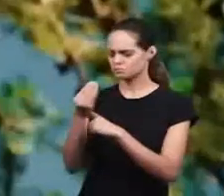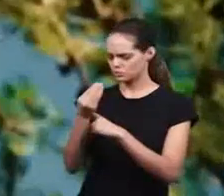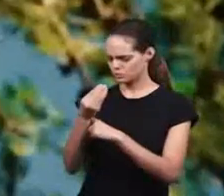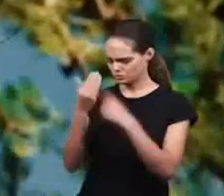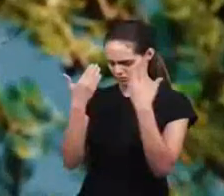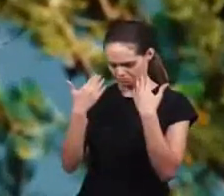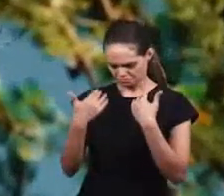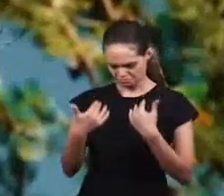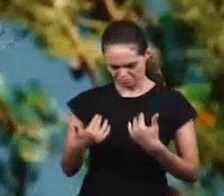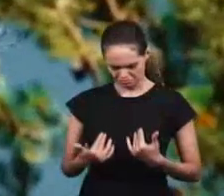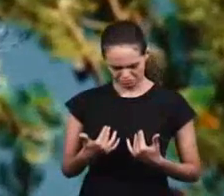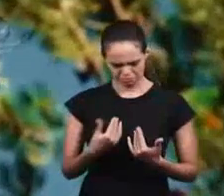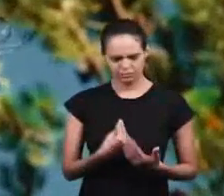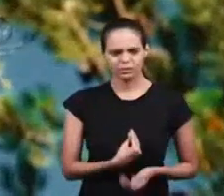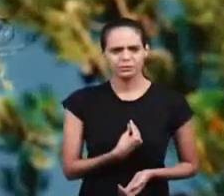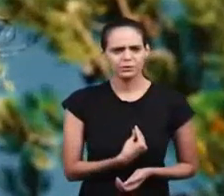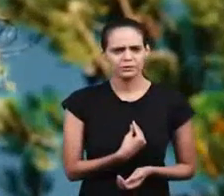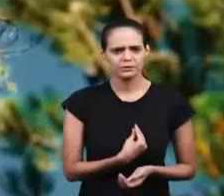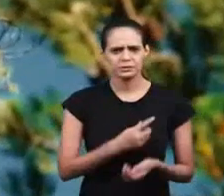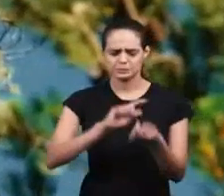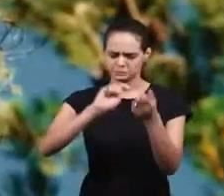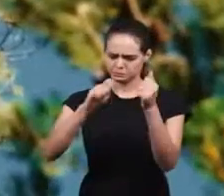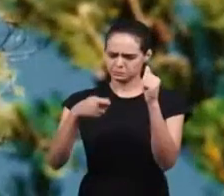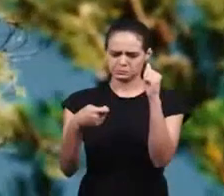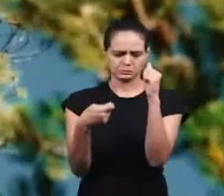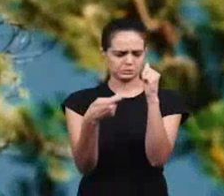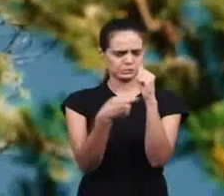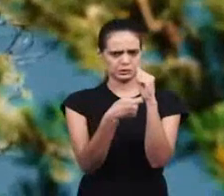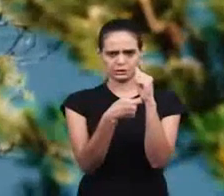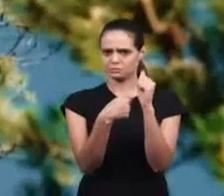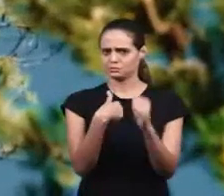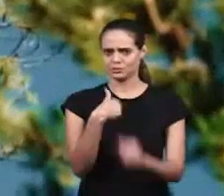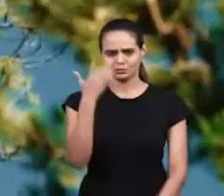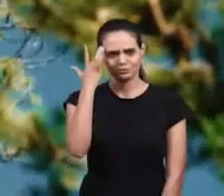Warum er sich um mich kümmert, ist ein Geheimnis.